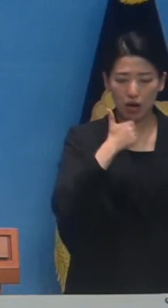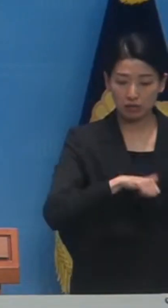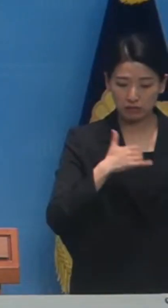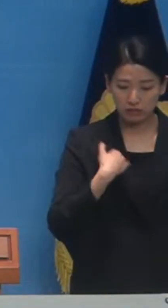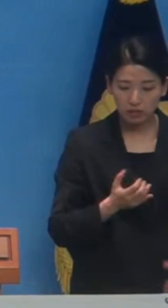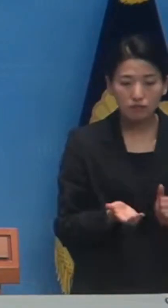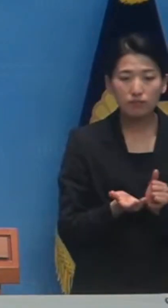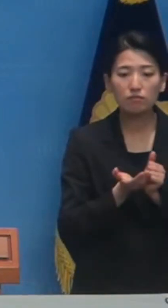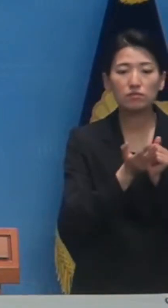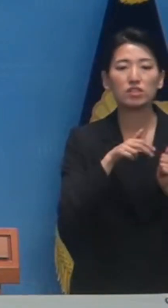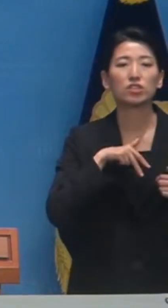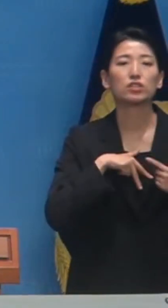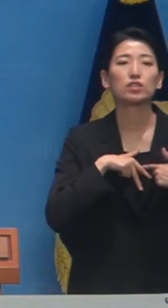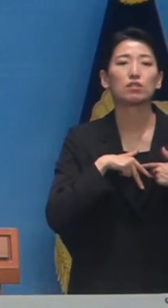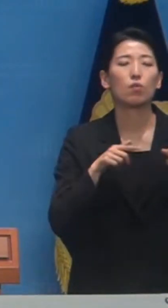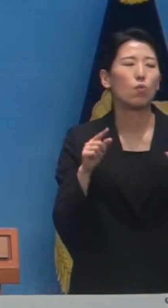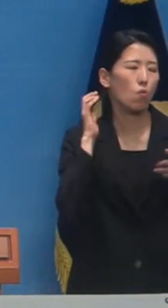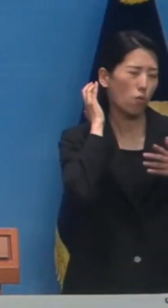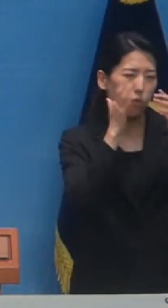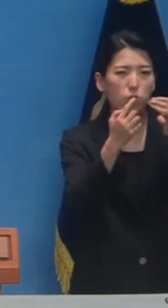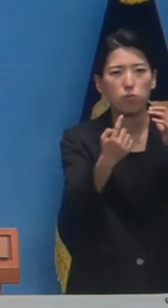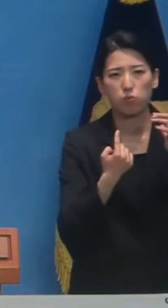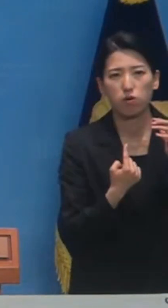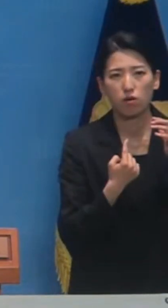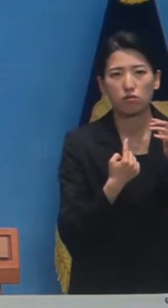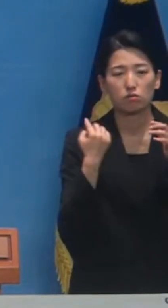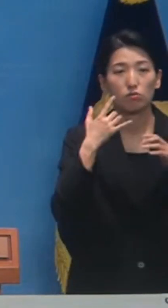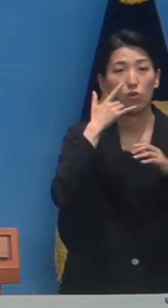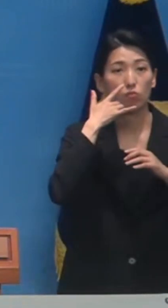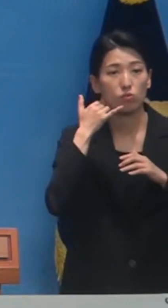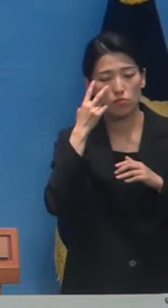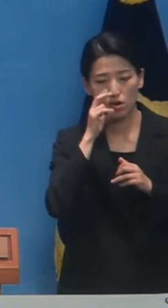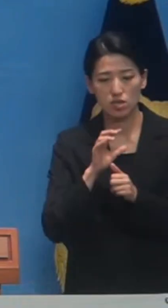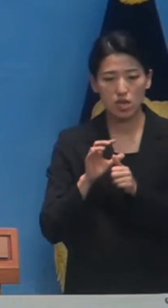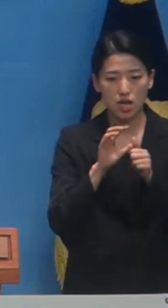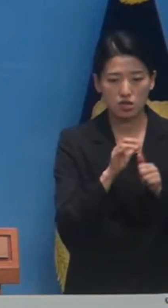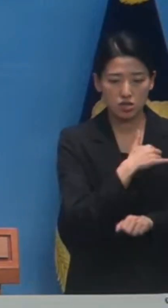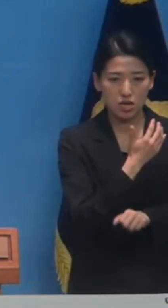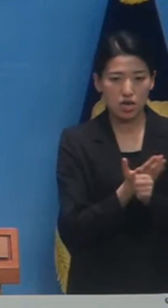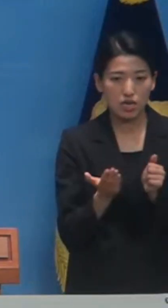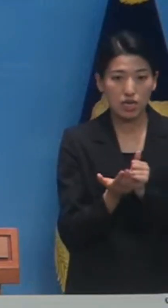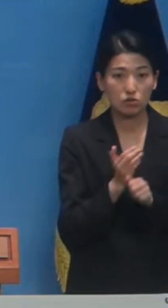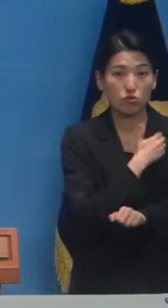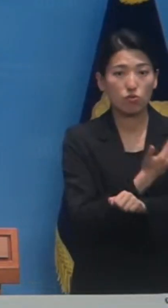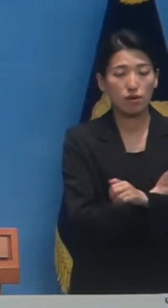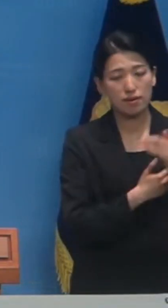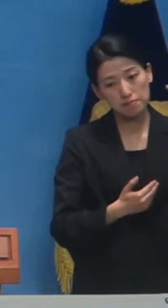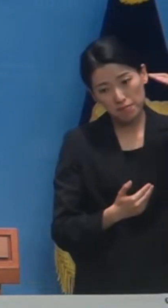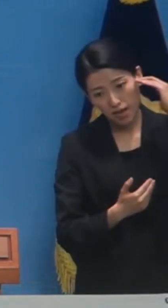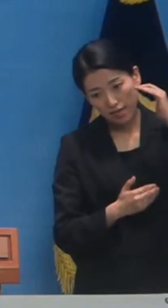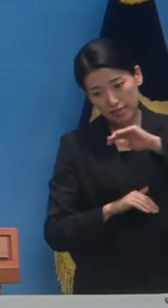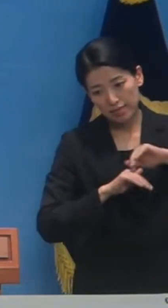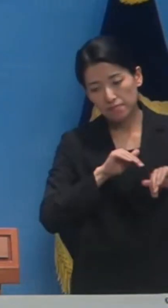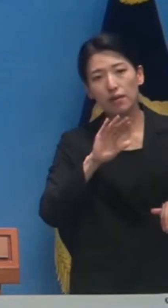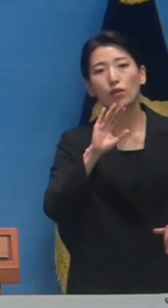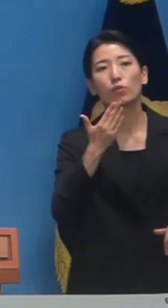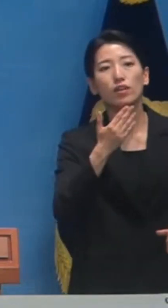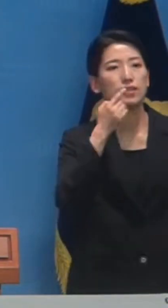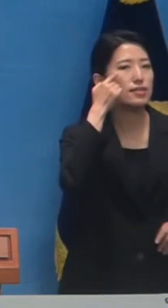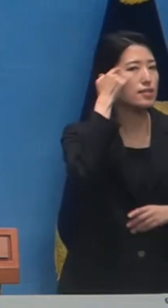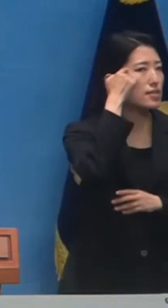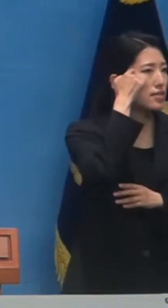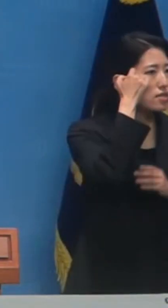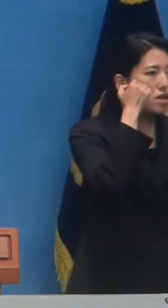가정의 질서를 무너뜨리고 나아가 학부모의 양육권마저 국가가 침탈하려는 매우 위험한 이념